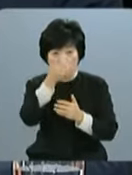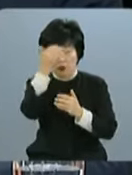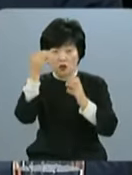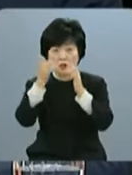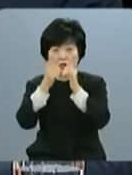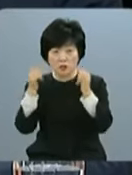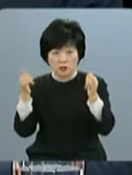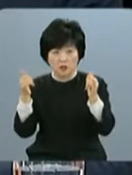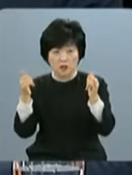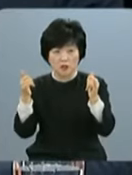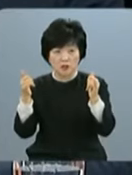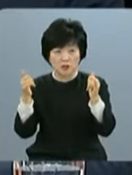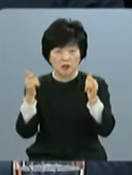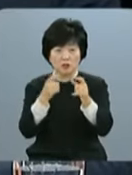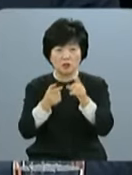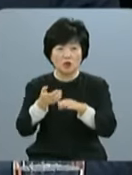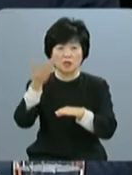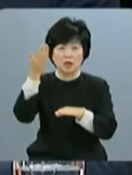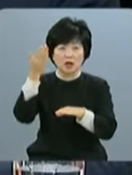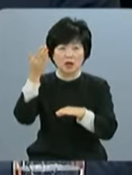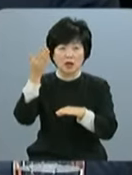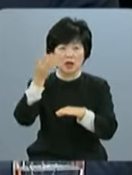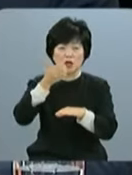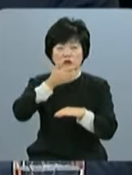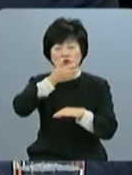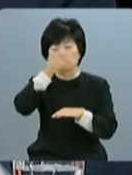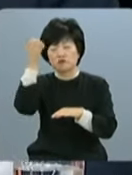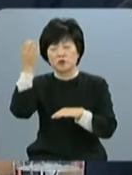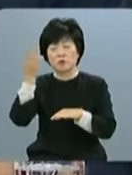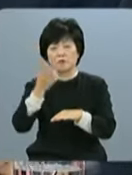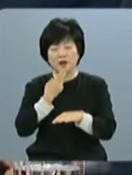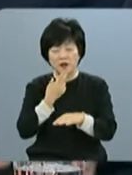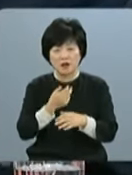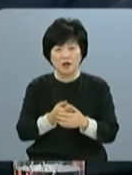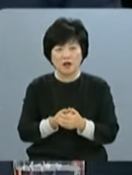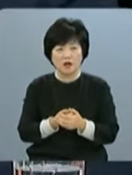청년들은 더 이상 꿈을 꾸지 않으며